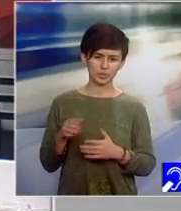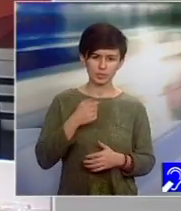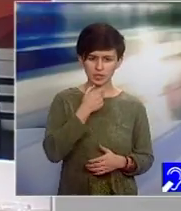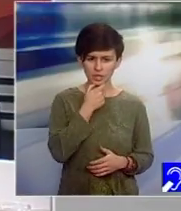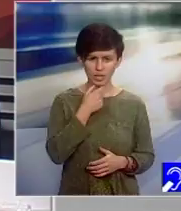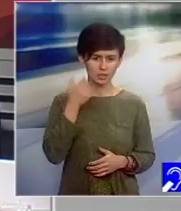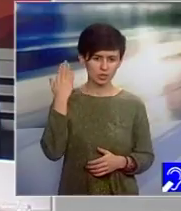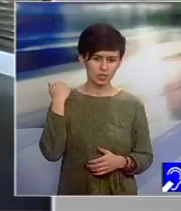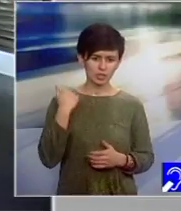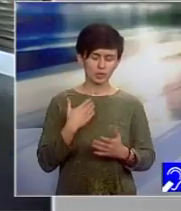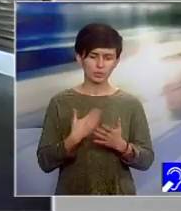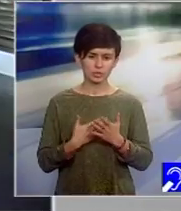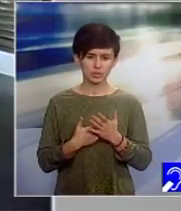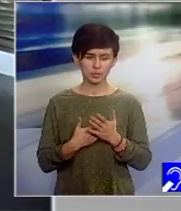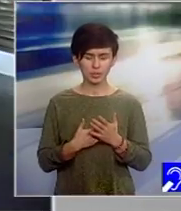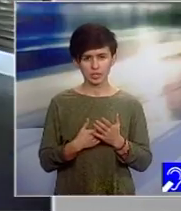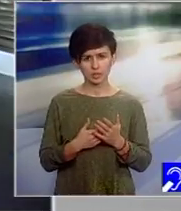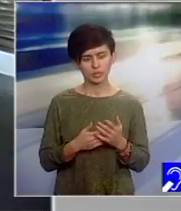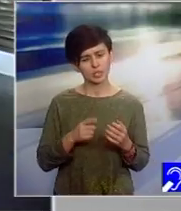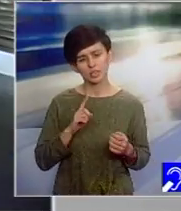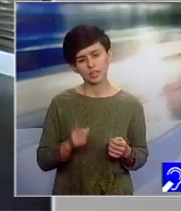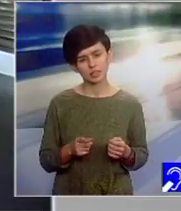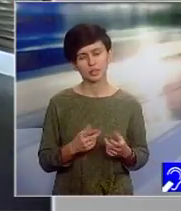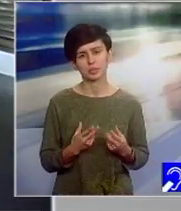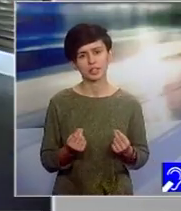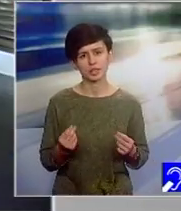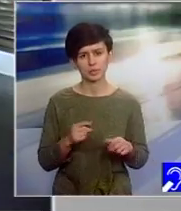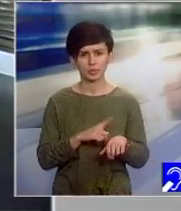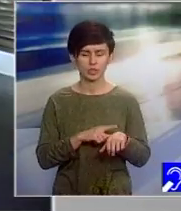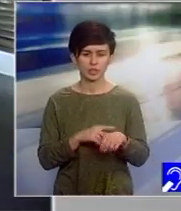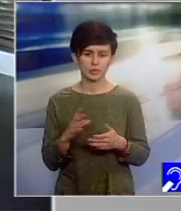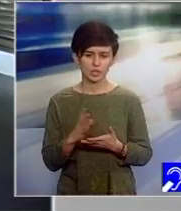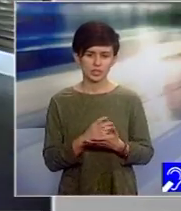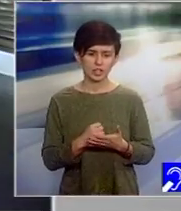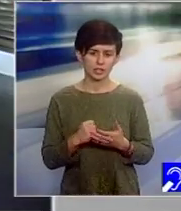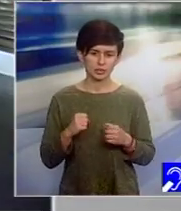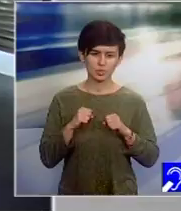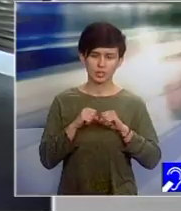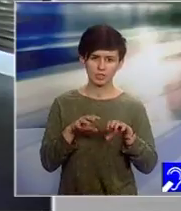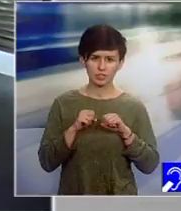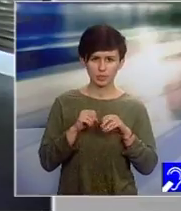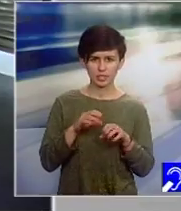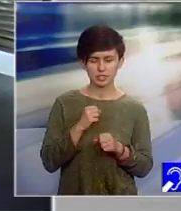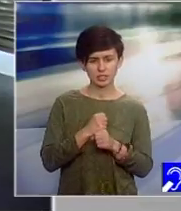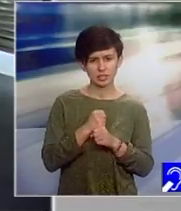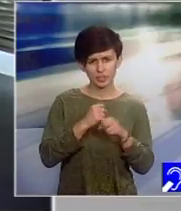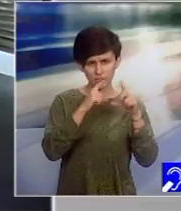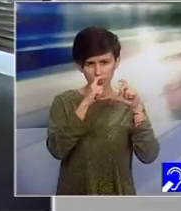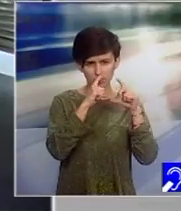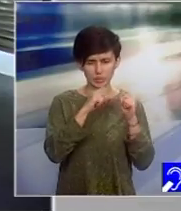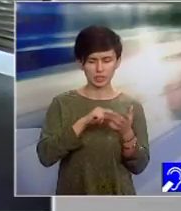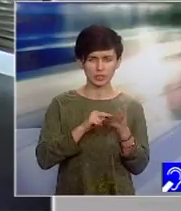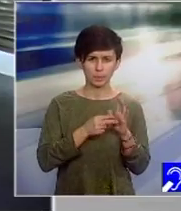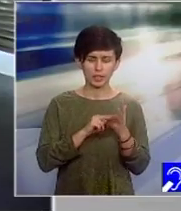din anul trecut. Pentru că ne-a trebuit destul de mult timp să adunăm toate informațiile, să facem poze, să organizăm